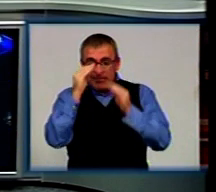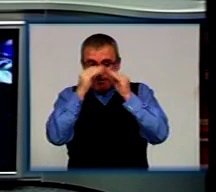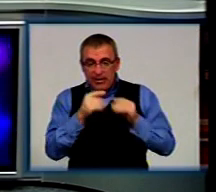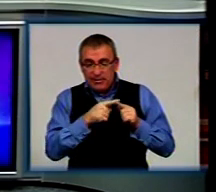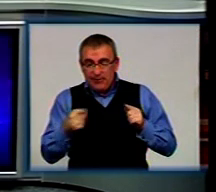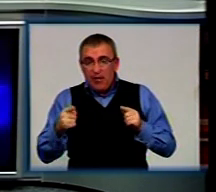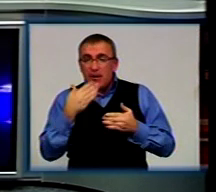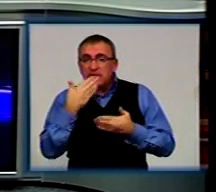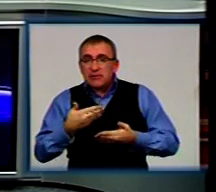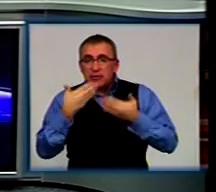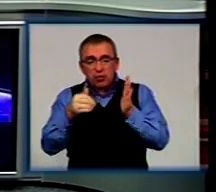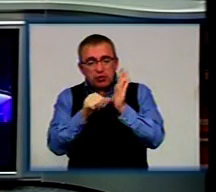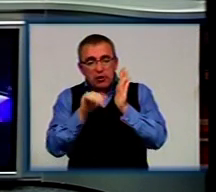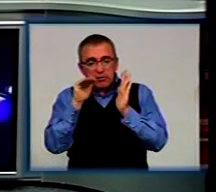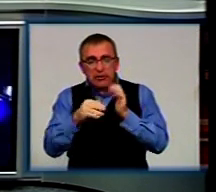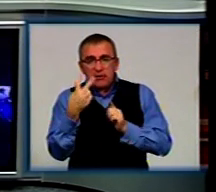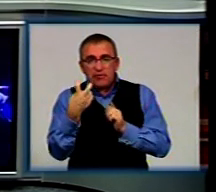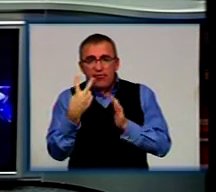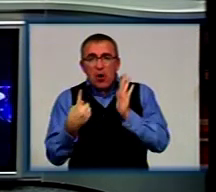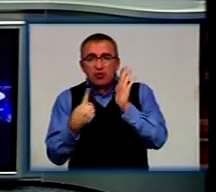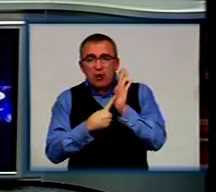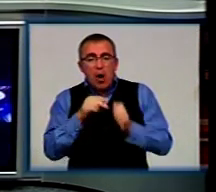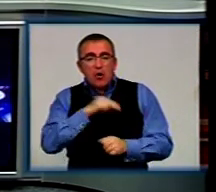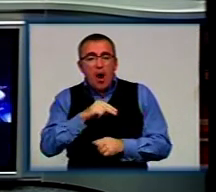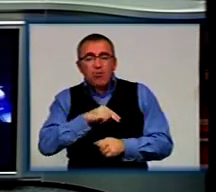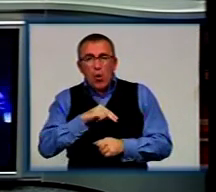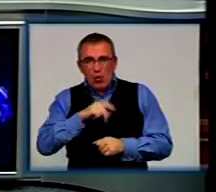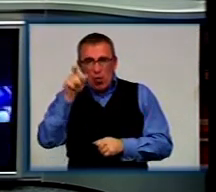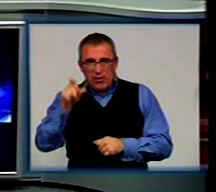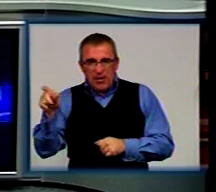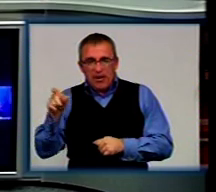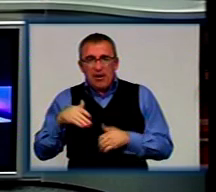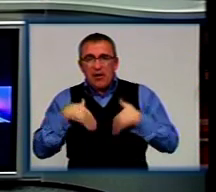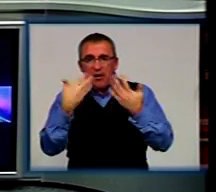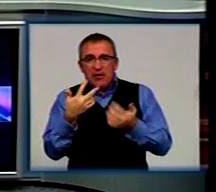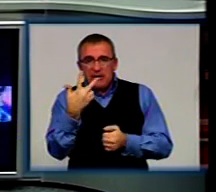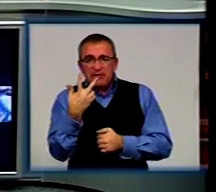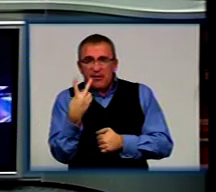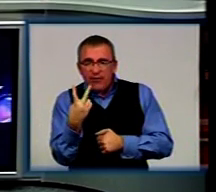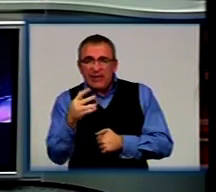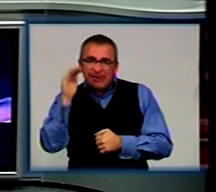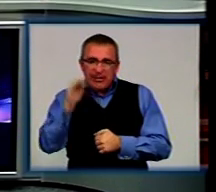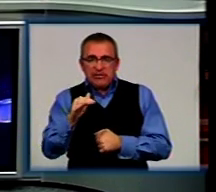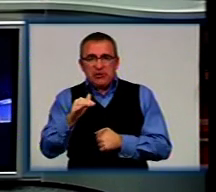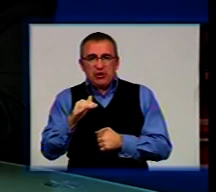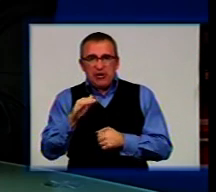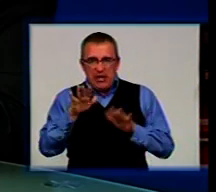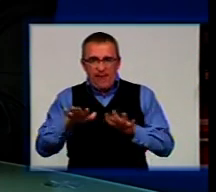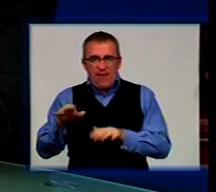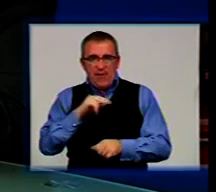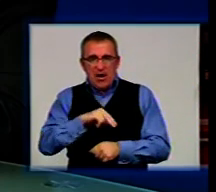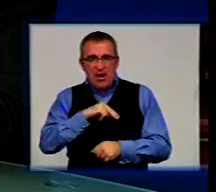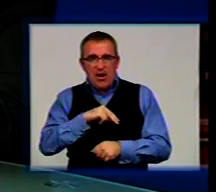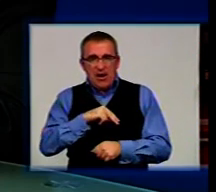місяців звернулося 6226 роботодавців, які запропонували 32 тисячі вакансій. Кількість вакансій теж